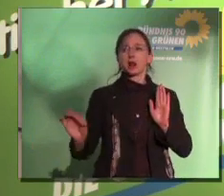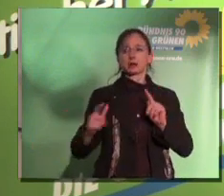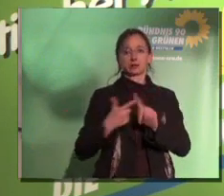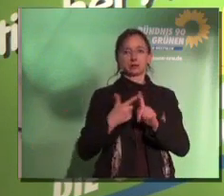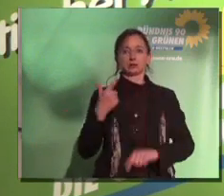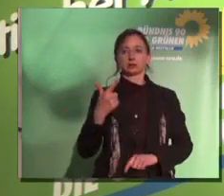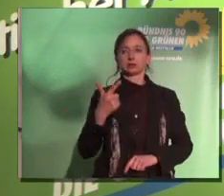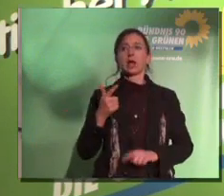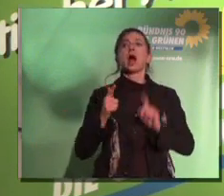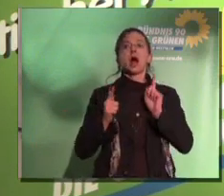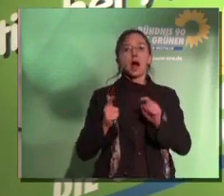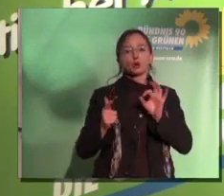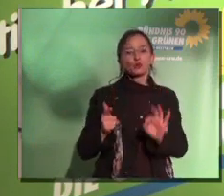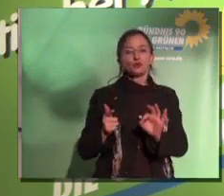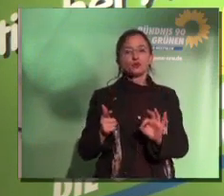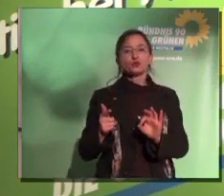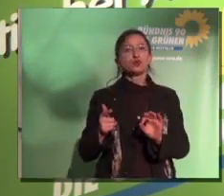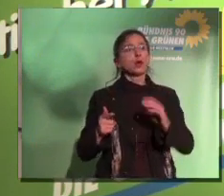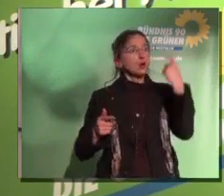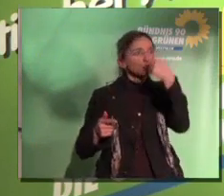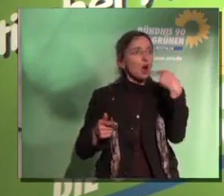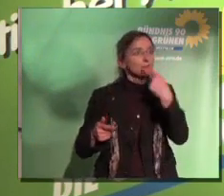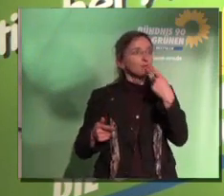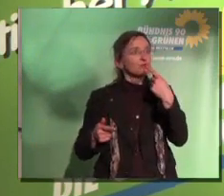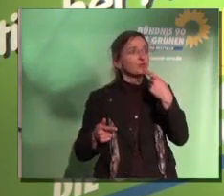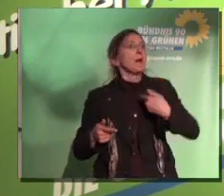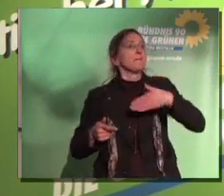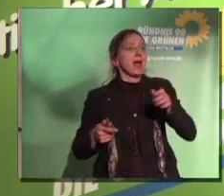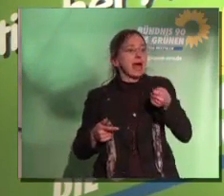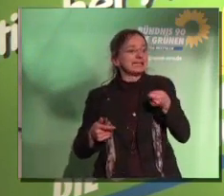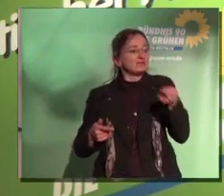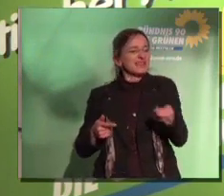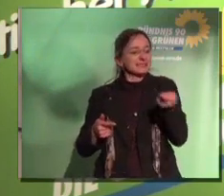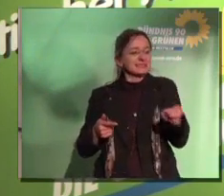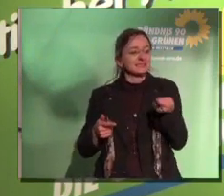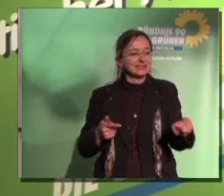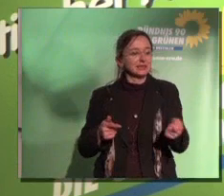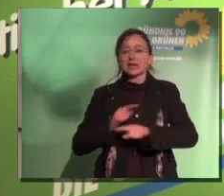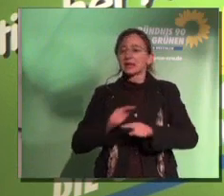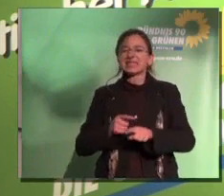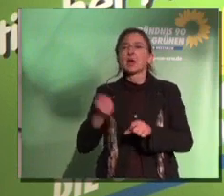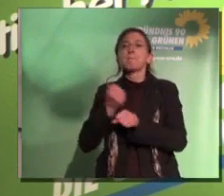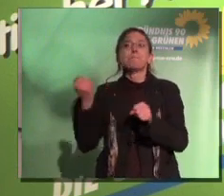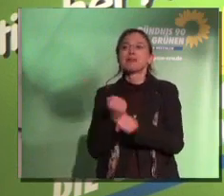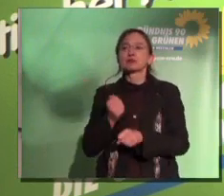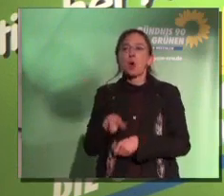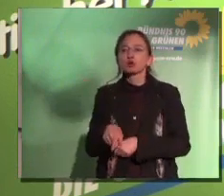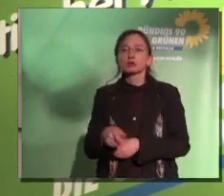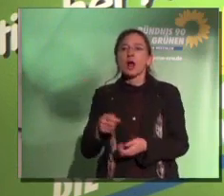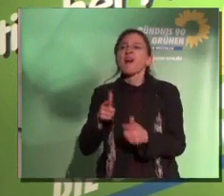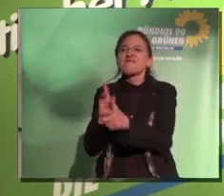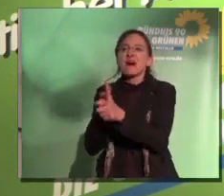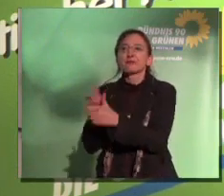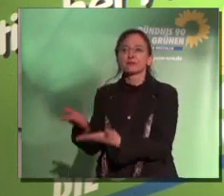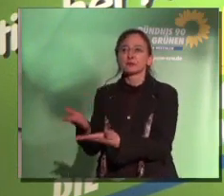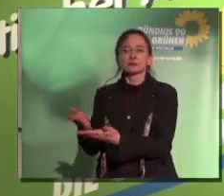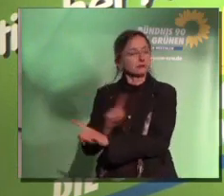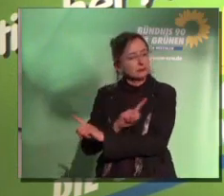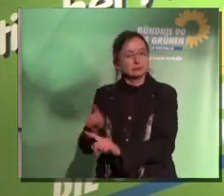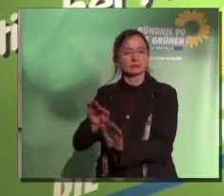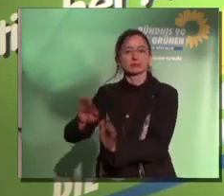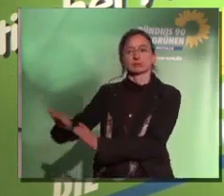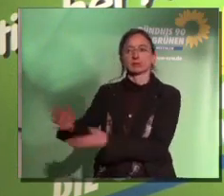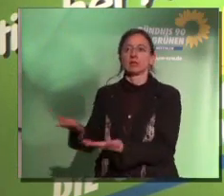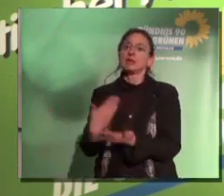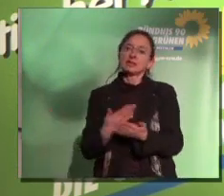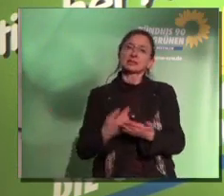in Köpfe und weniger in Beton und Waffen. Das ist die Politik, die wir wollen. Das ist die Politik, für die Grünen